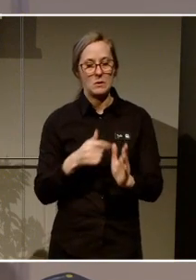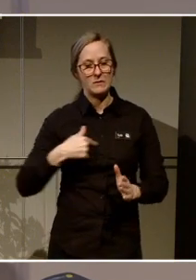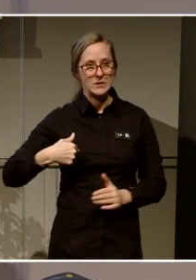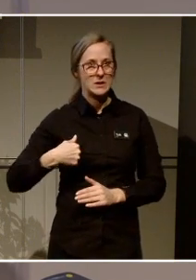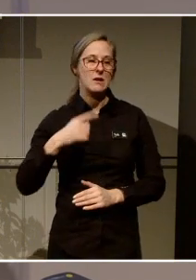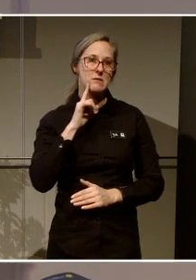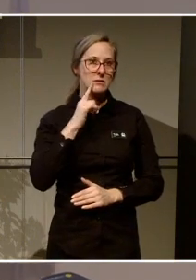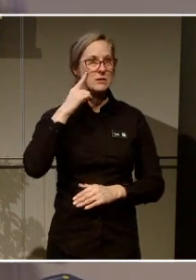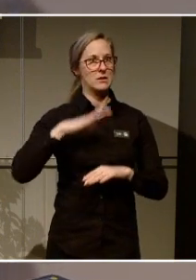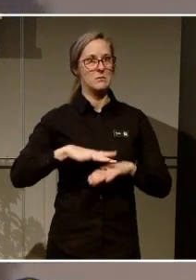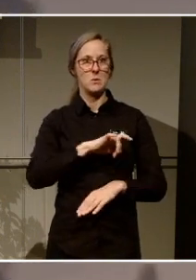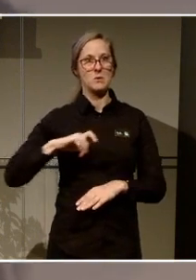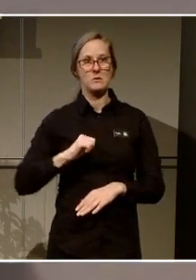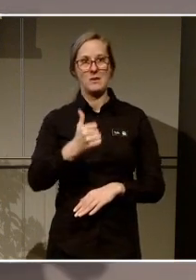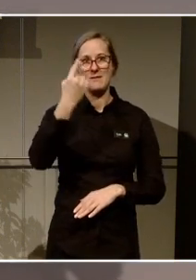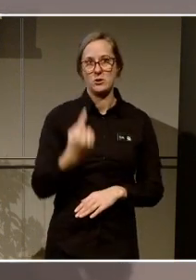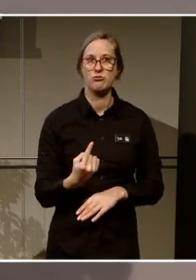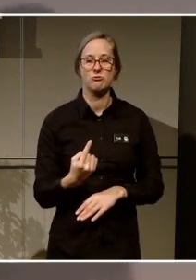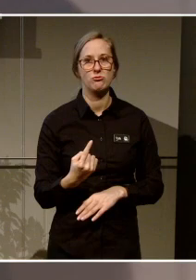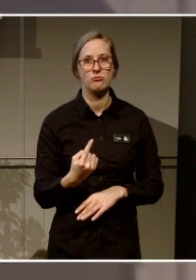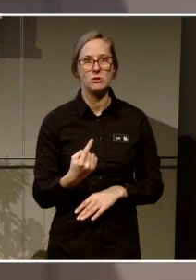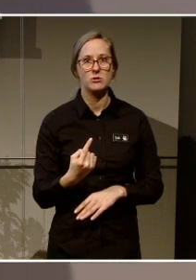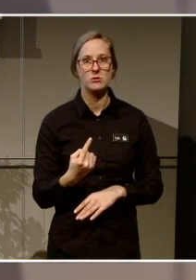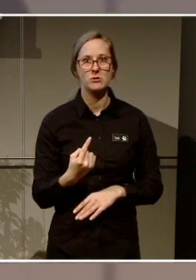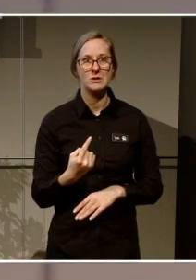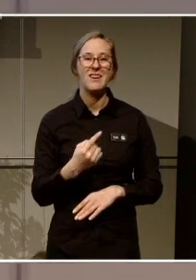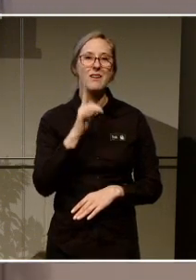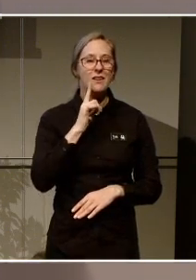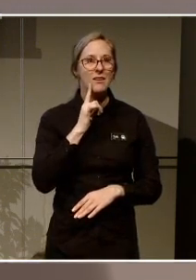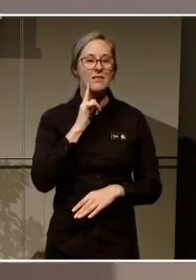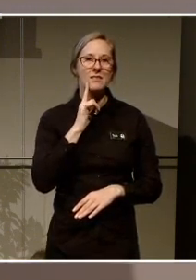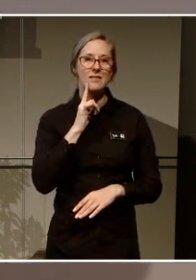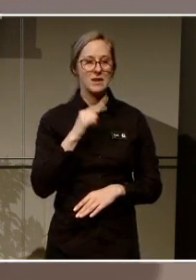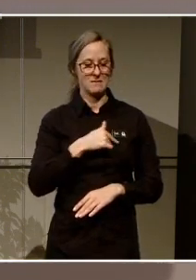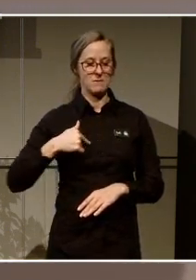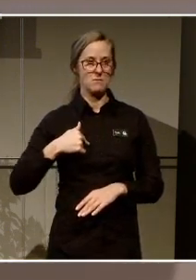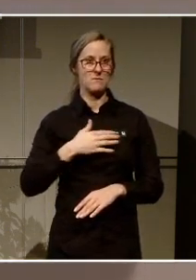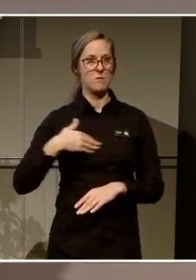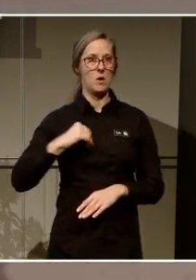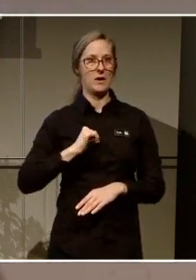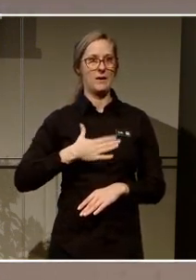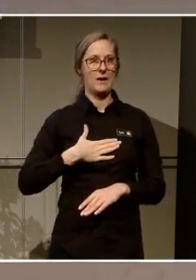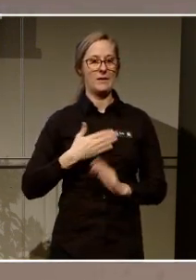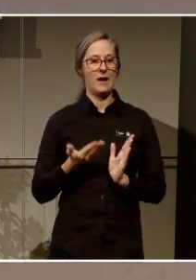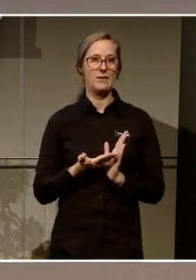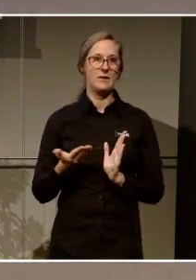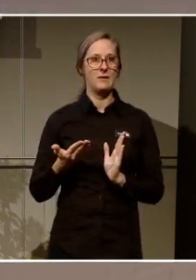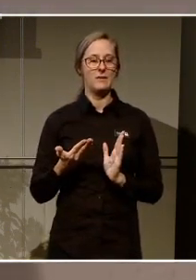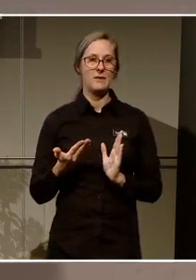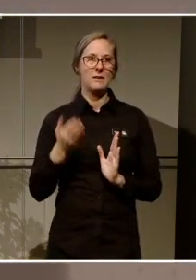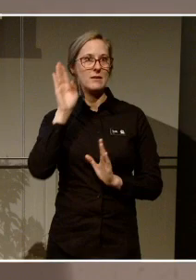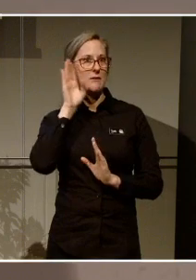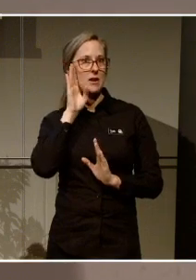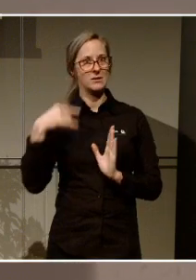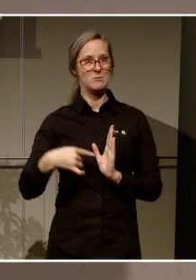närmast. Det vi oftast har som vår egen referenspunkt, det är ju våran vardag. Och så kommer vi på att, men oj, så där